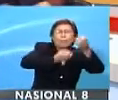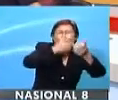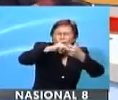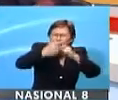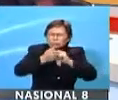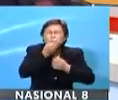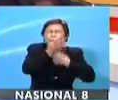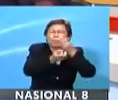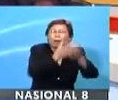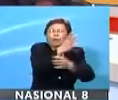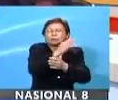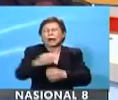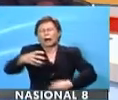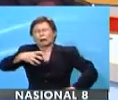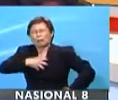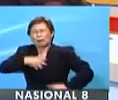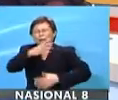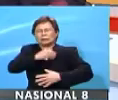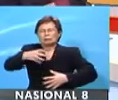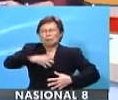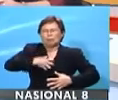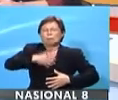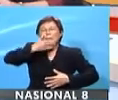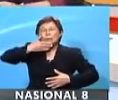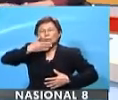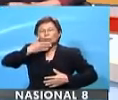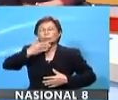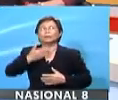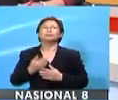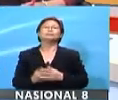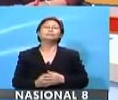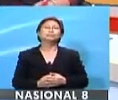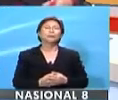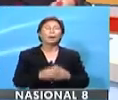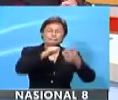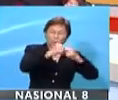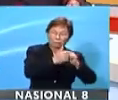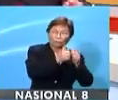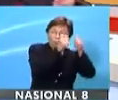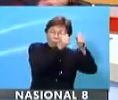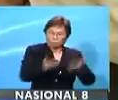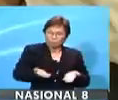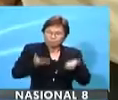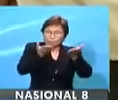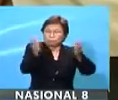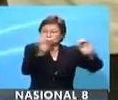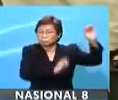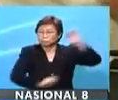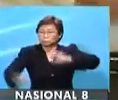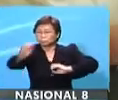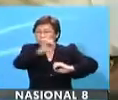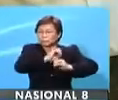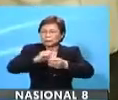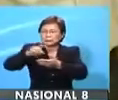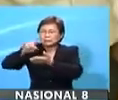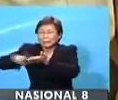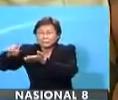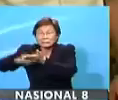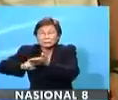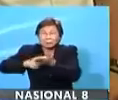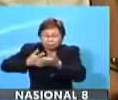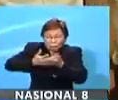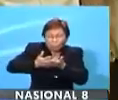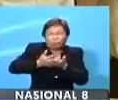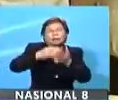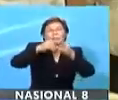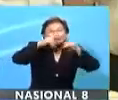isu termasuk rintihan dan keluhan pemuda akar umbi. Isu utama yang akan dibawa tanpa sebarang tapisan meliputi siasatan